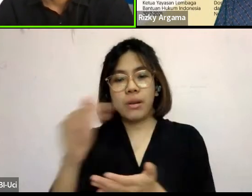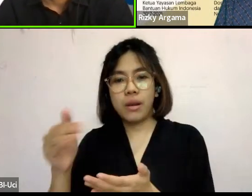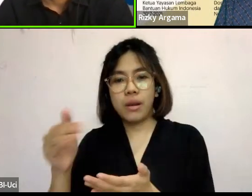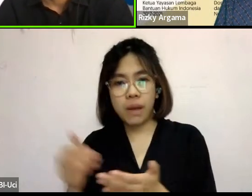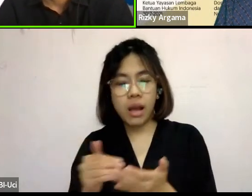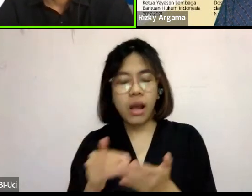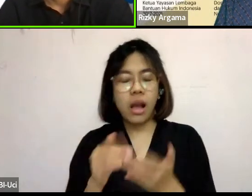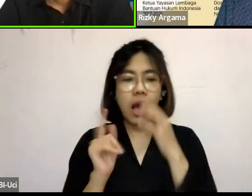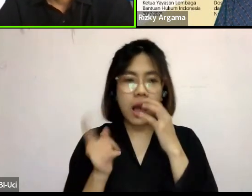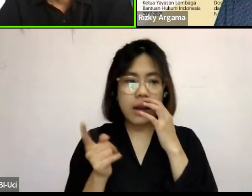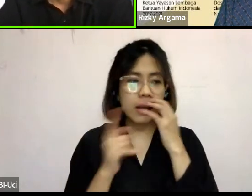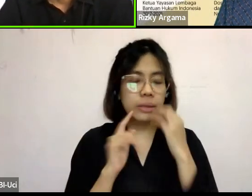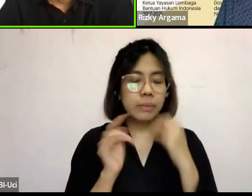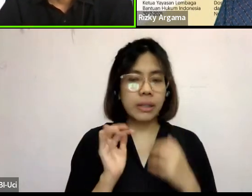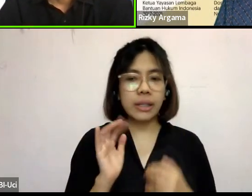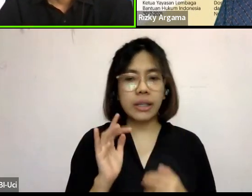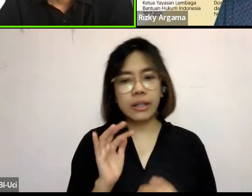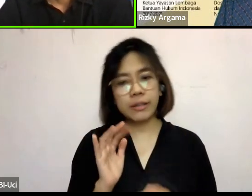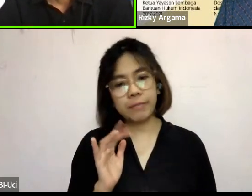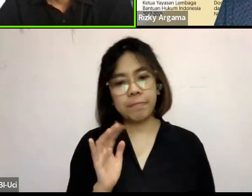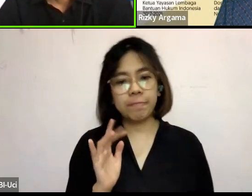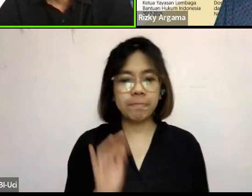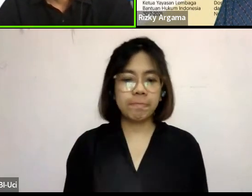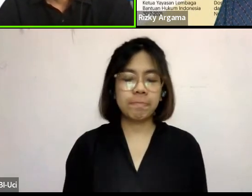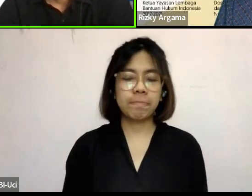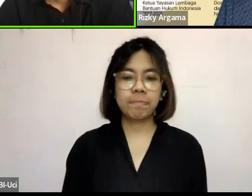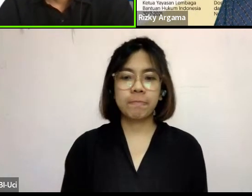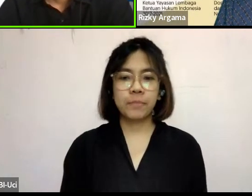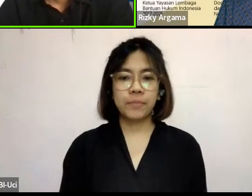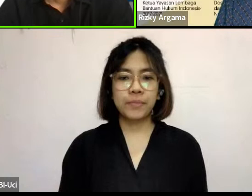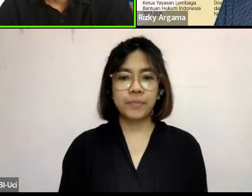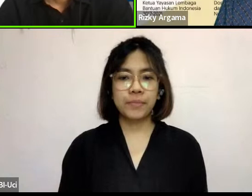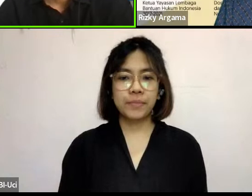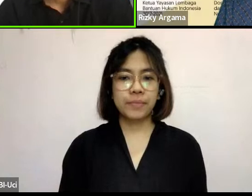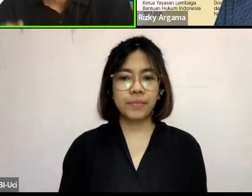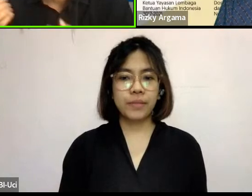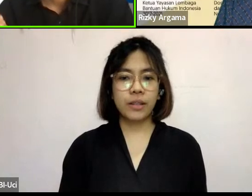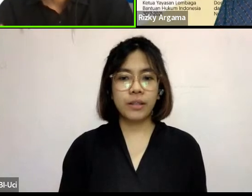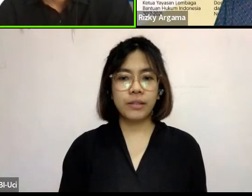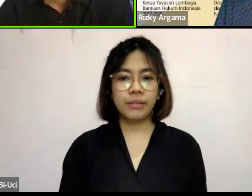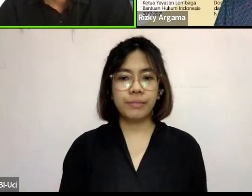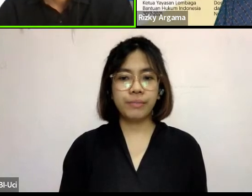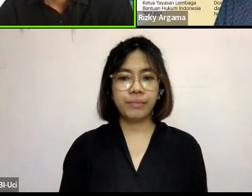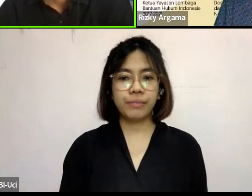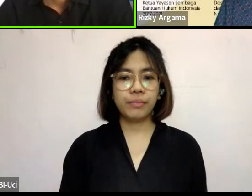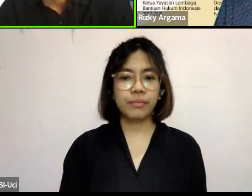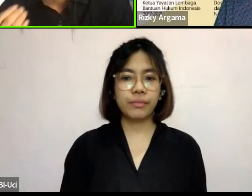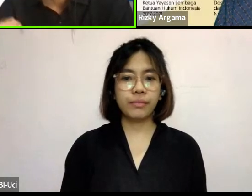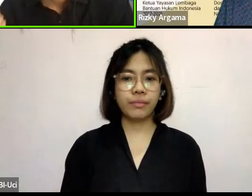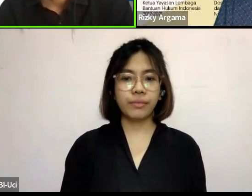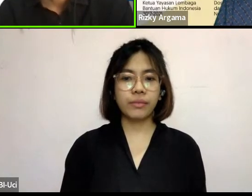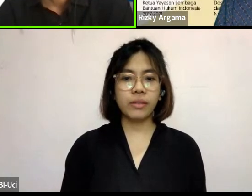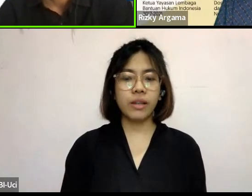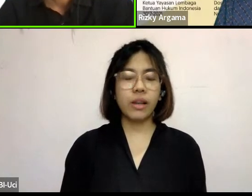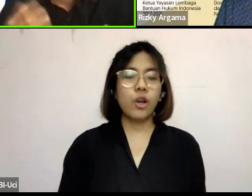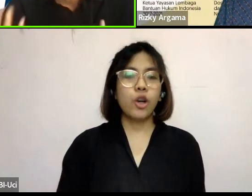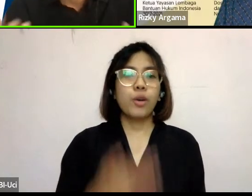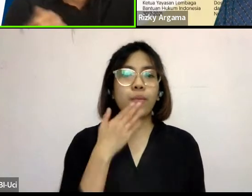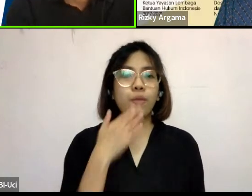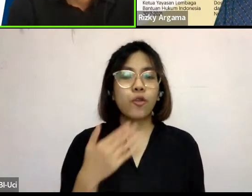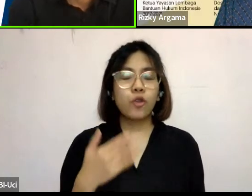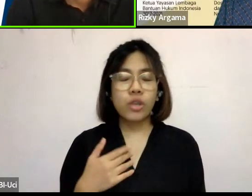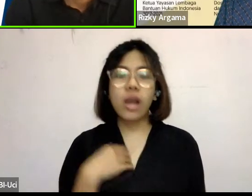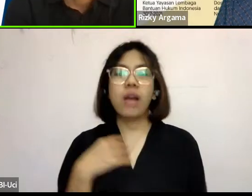apa eh eh eh jam4 dinamikanya share punya dinamikanya sendiri